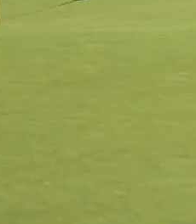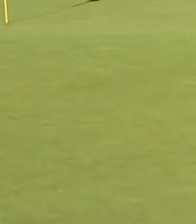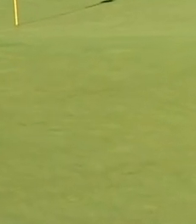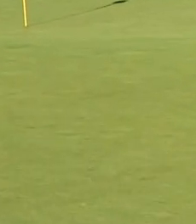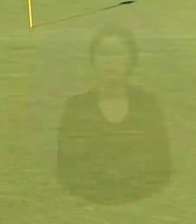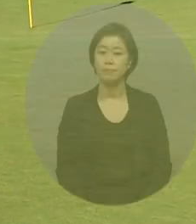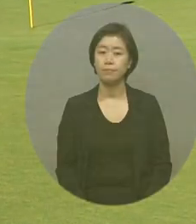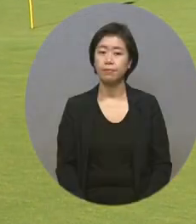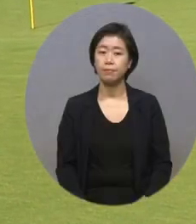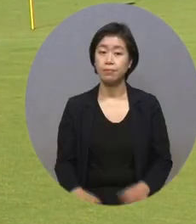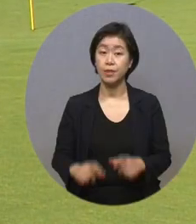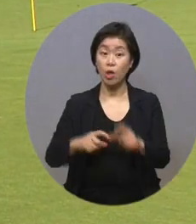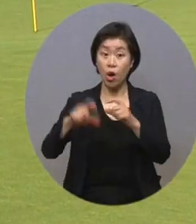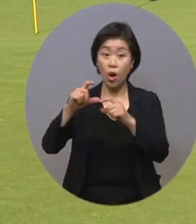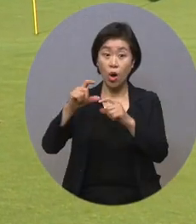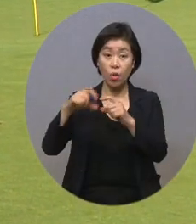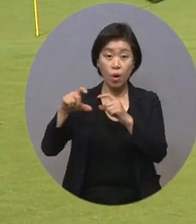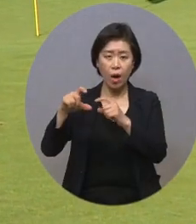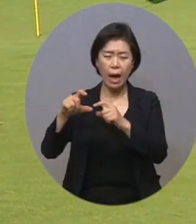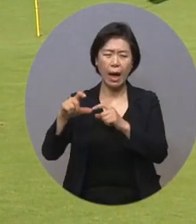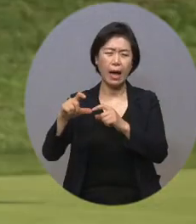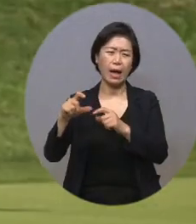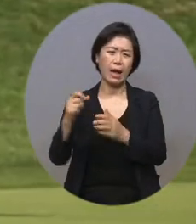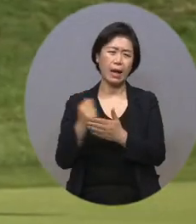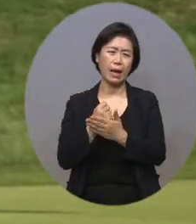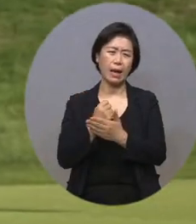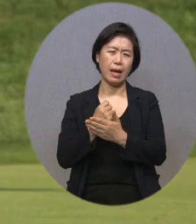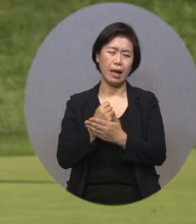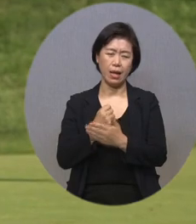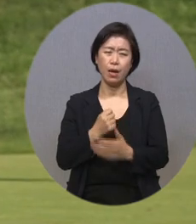고고고! 동혁 오빠 지금 힘들어요.